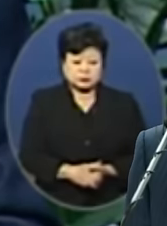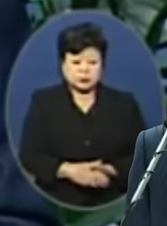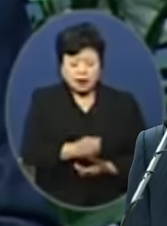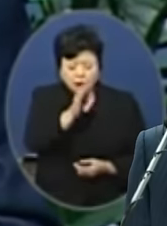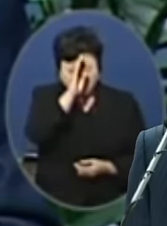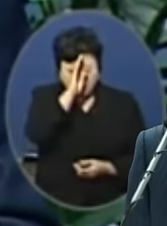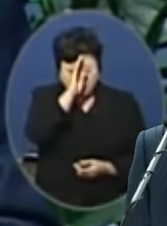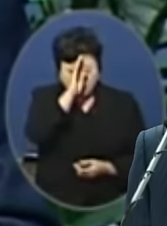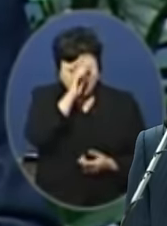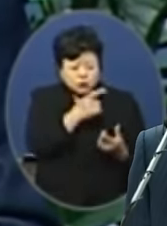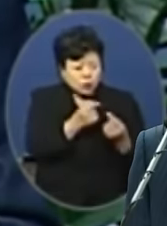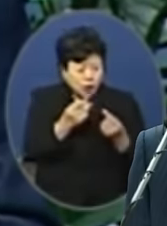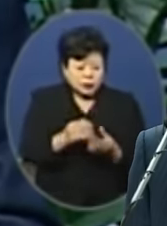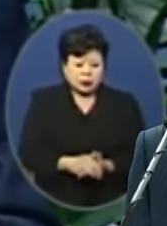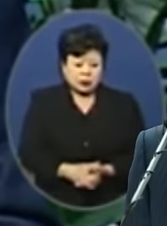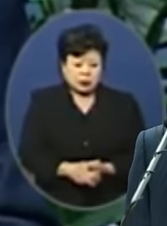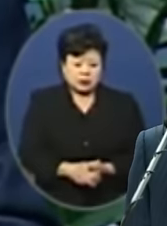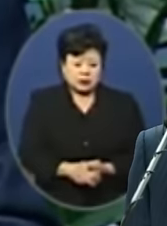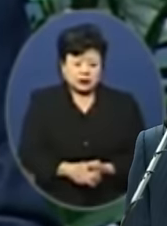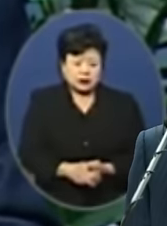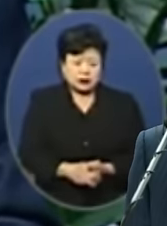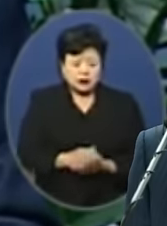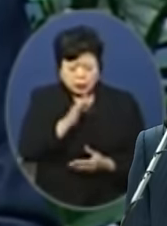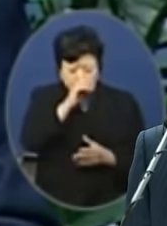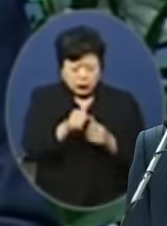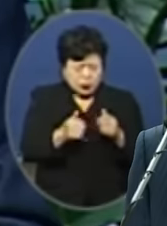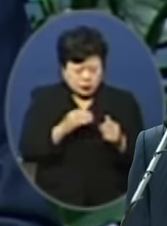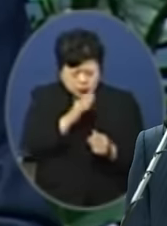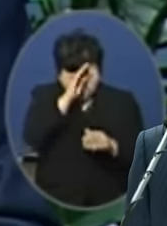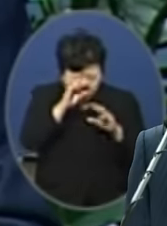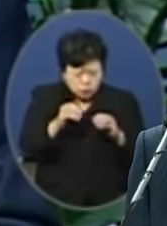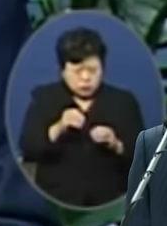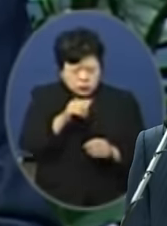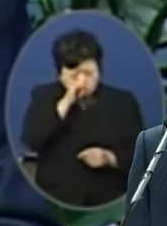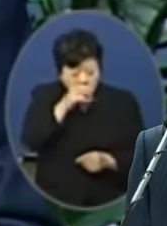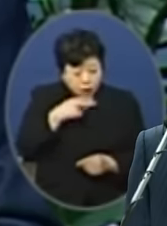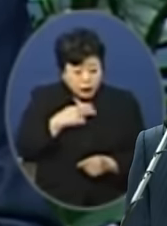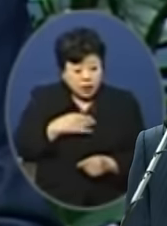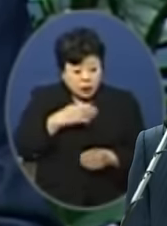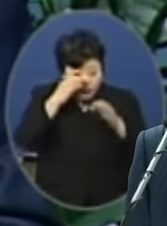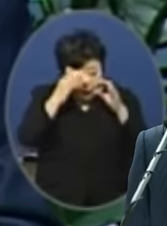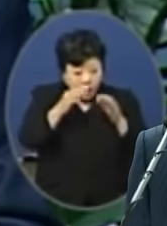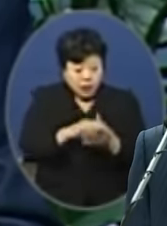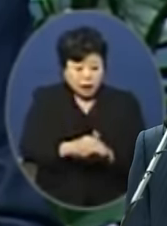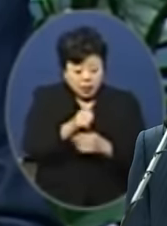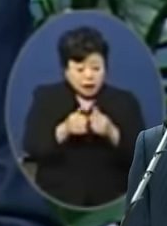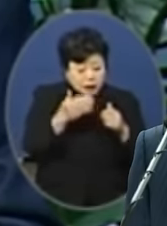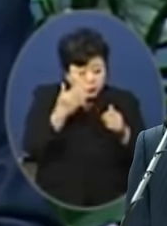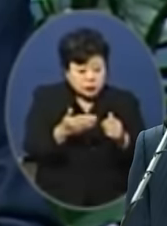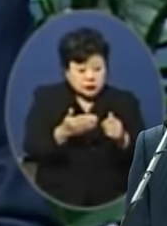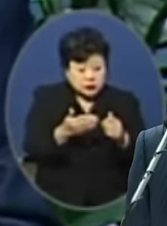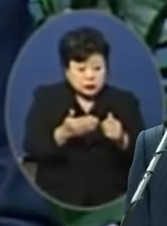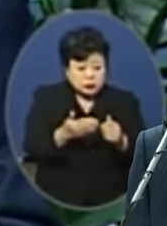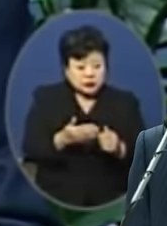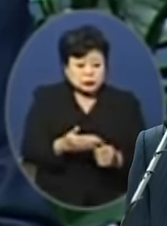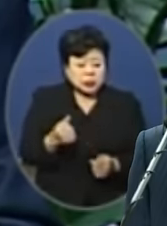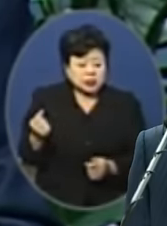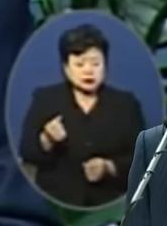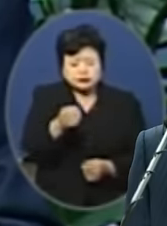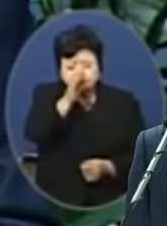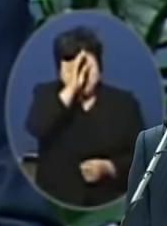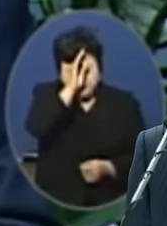병도 마찬가지입니다. 내 병을 하나님이 고칠 수 있느냐 없느냐를 알아보는 것입니다. 하나님이 내 같은